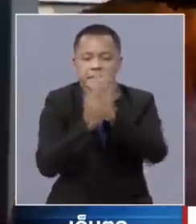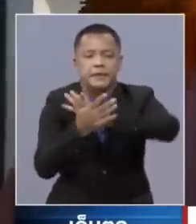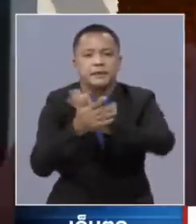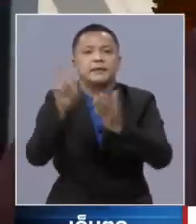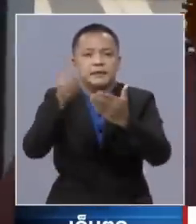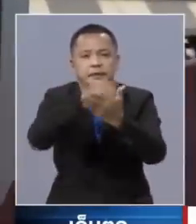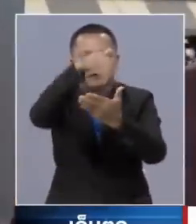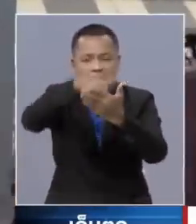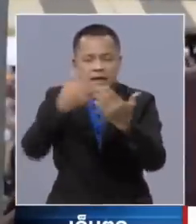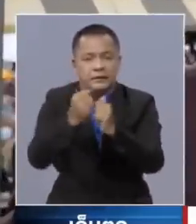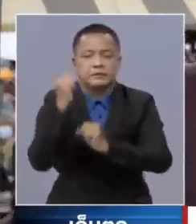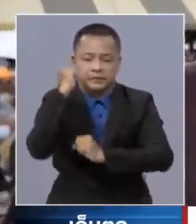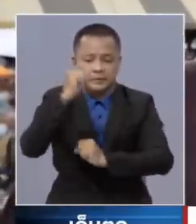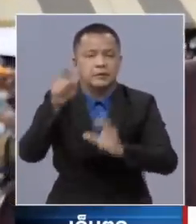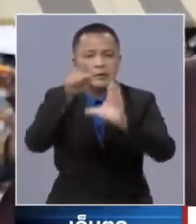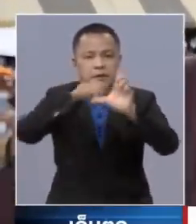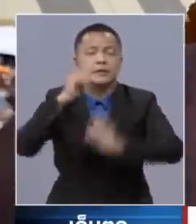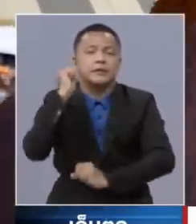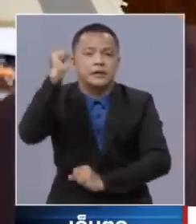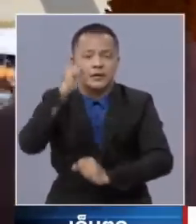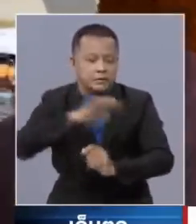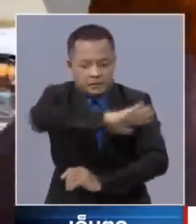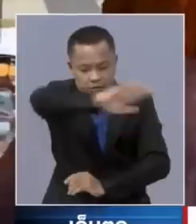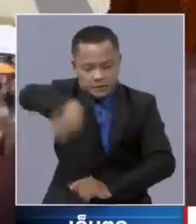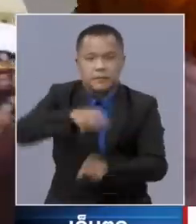การเลือกตั้งชัยชนะของก้าวไกลจะเป็นชัยชนะของพวกเ